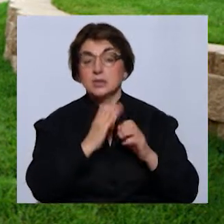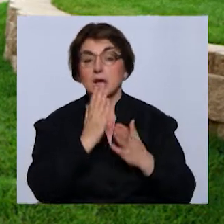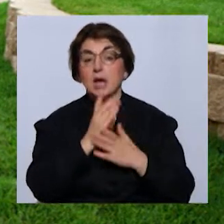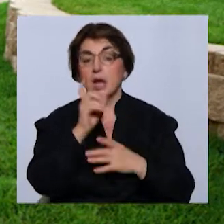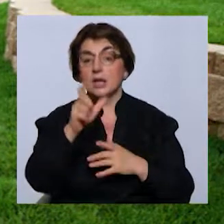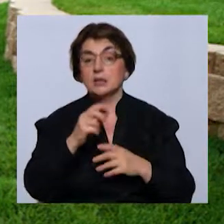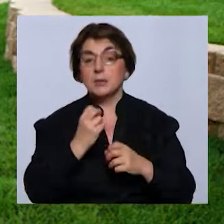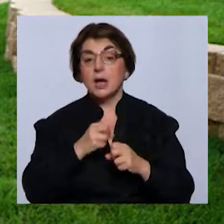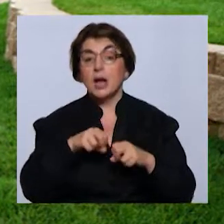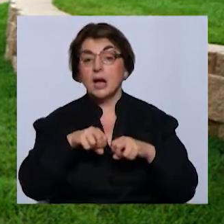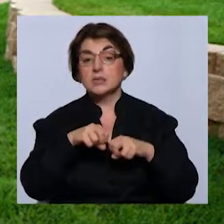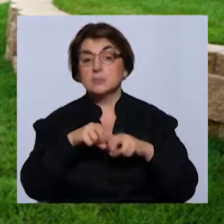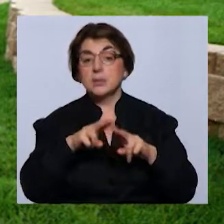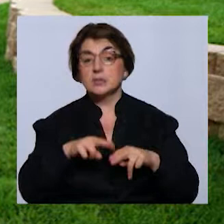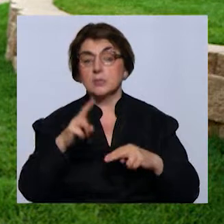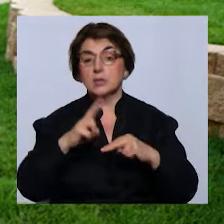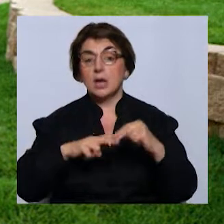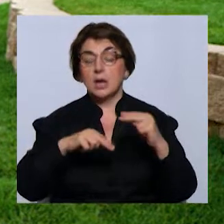დაუშვათ